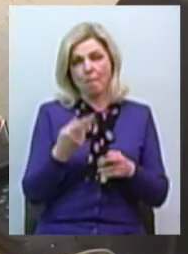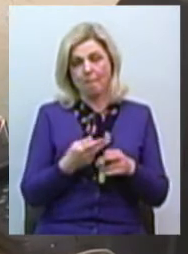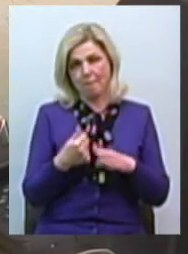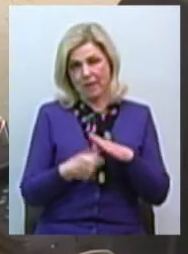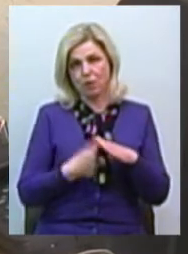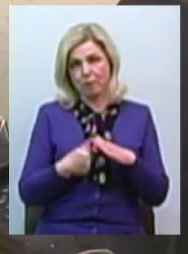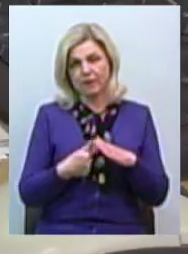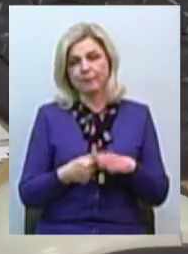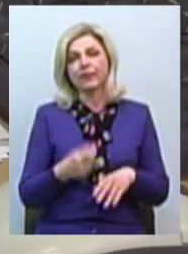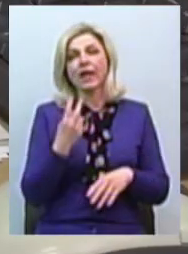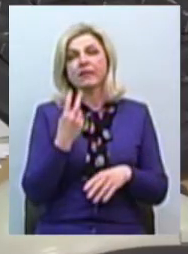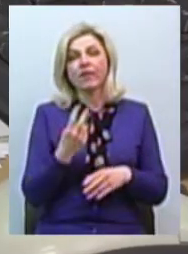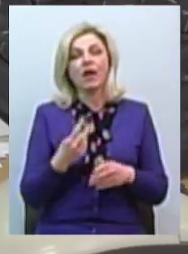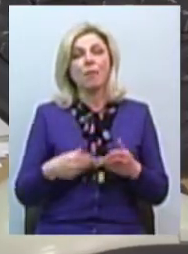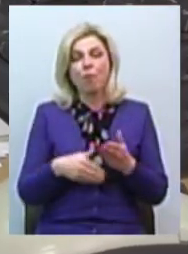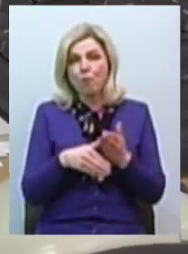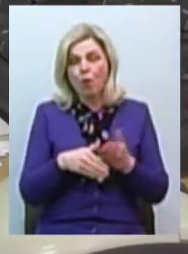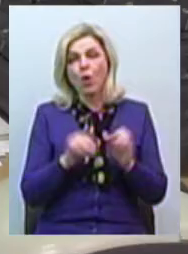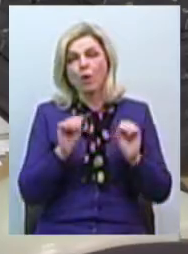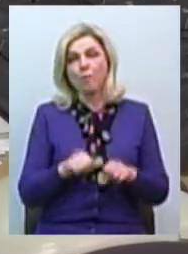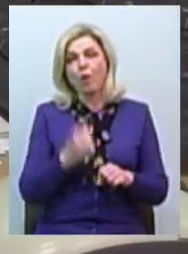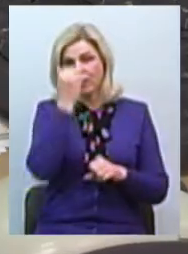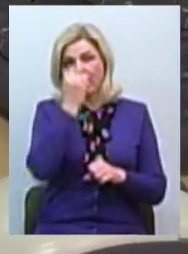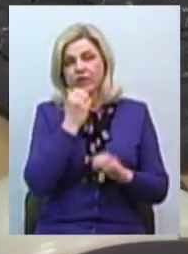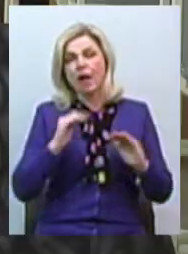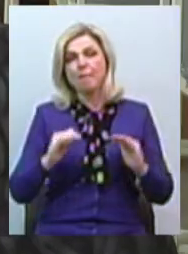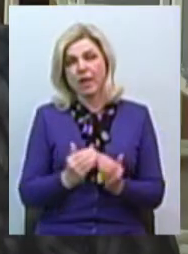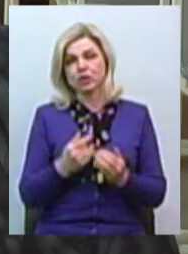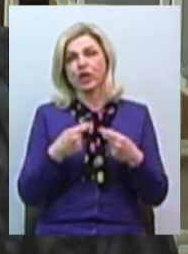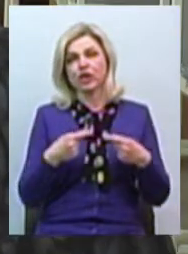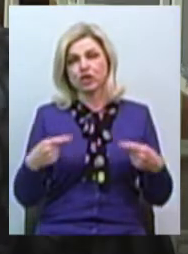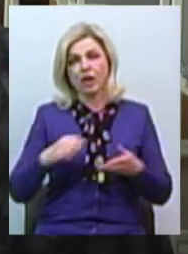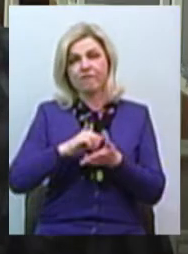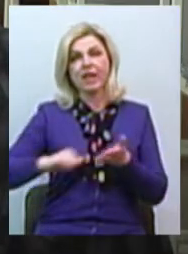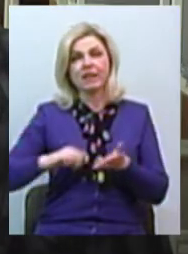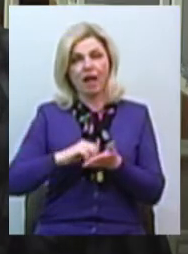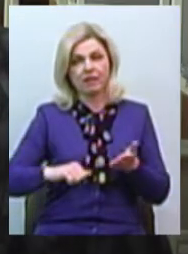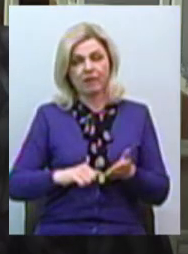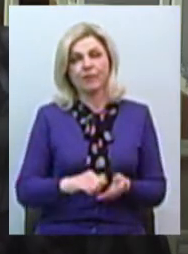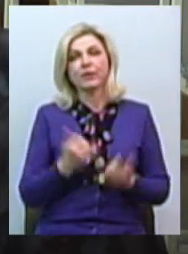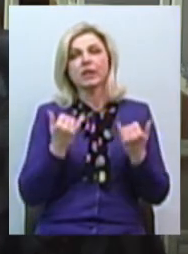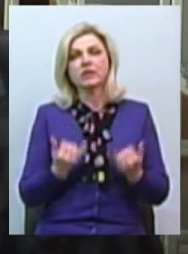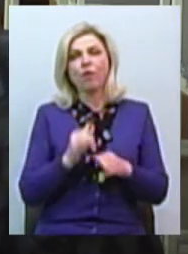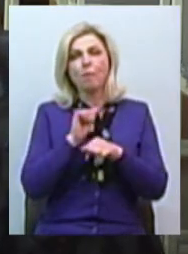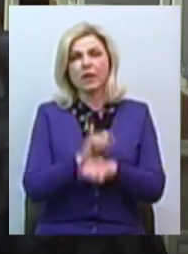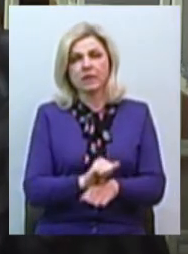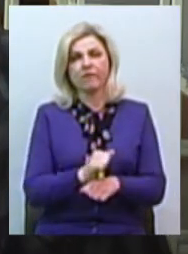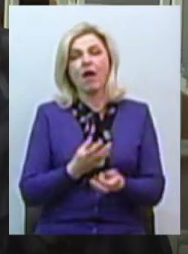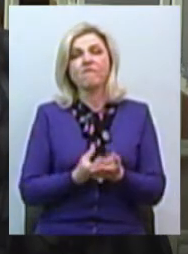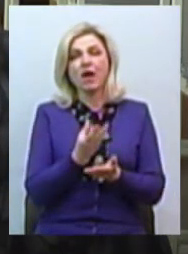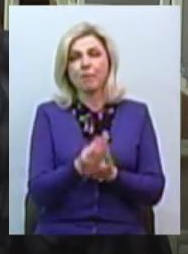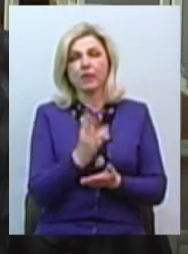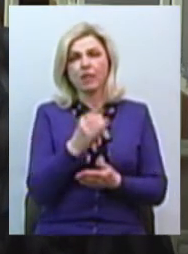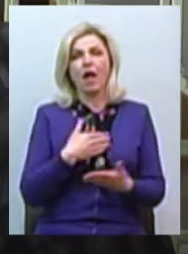мінімальної допомоги безробітним стало можливим завдяки зменшенню інших видатків. У нас призупинені сьогодні наші виплати на